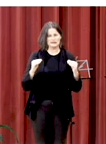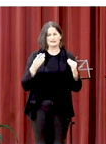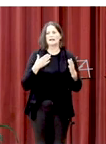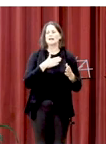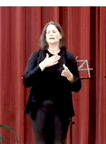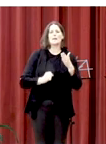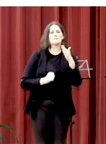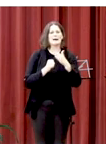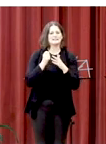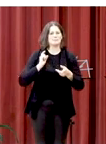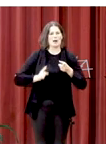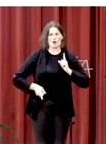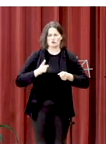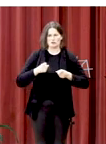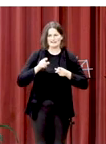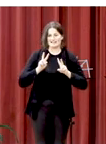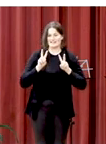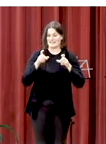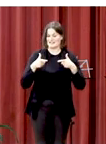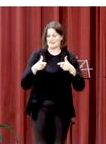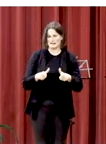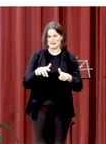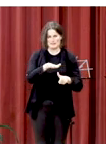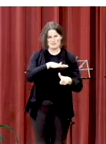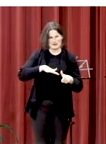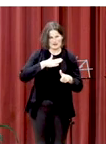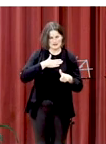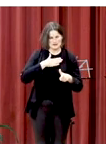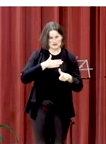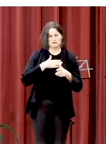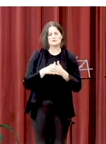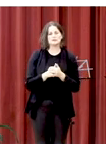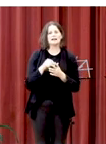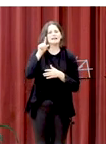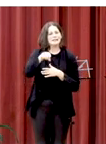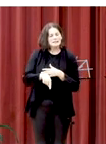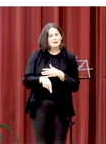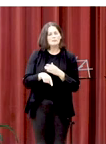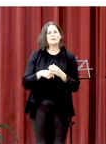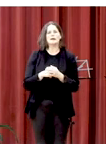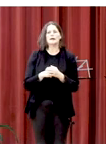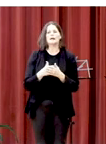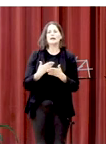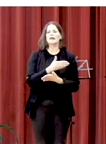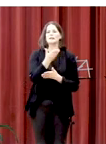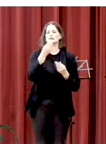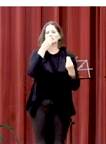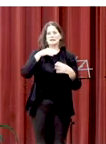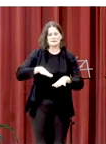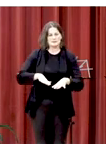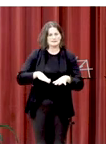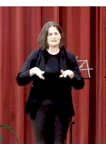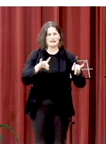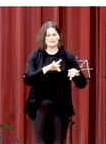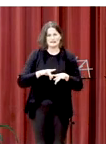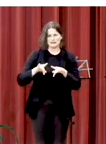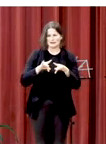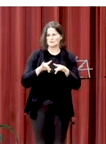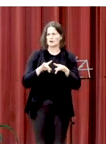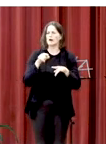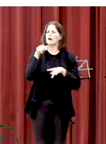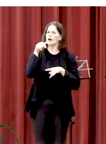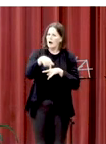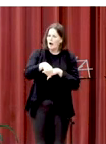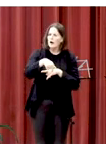nostra màxima autoritat en aquest àmbit. I també de tots els representants del territori que avui